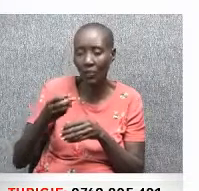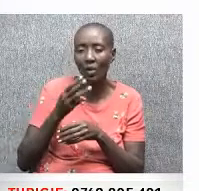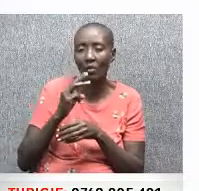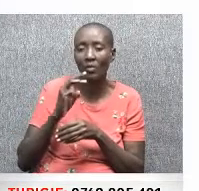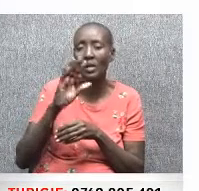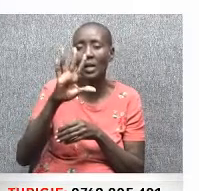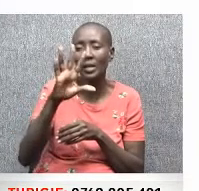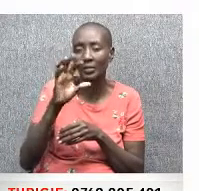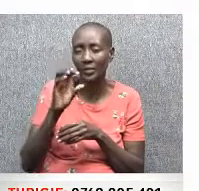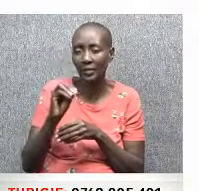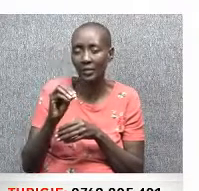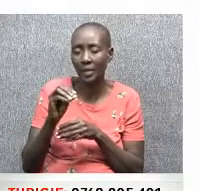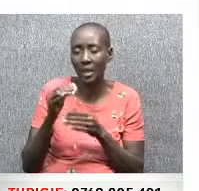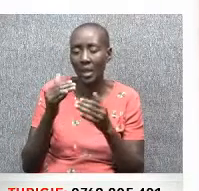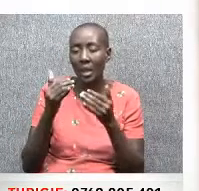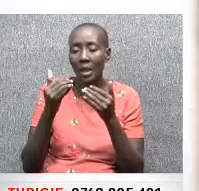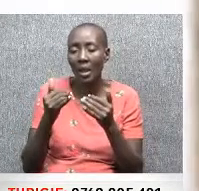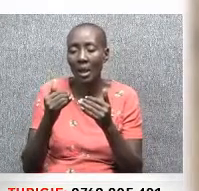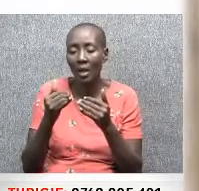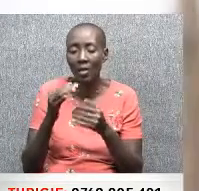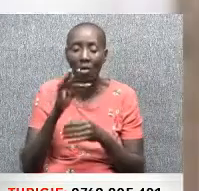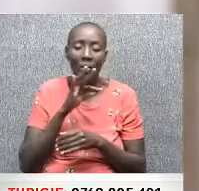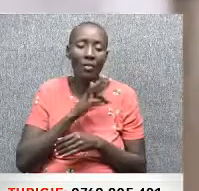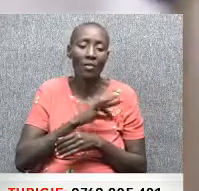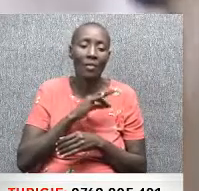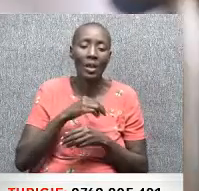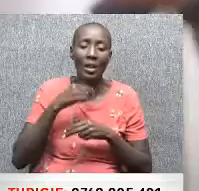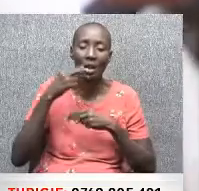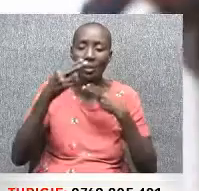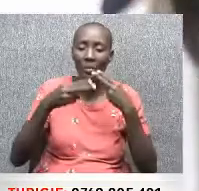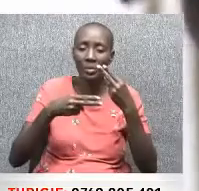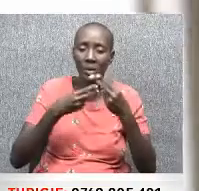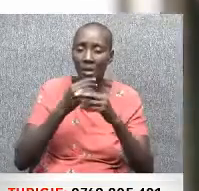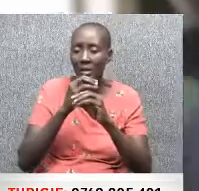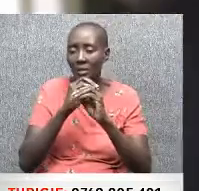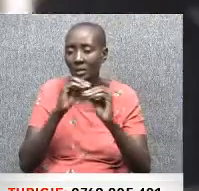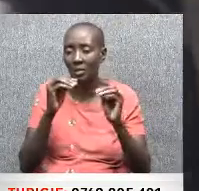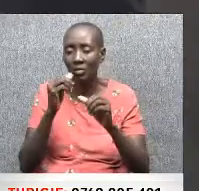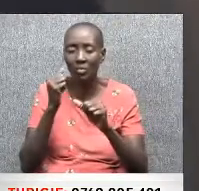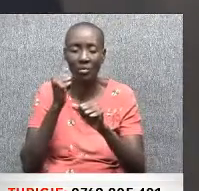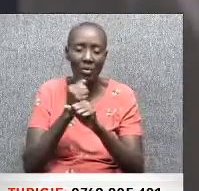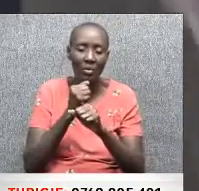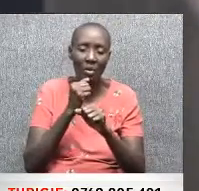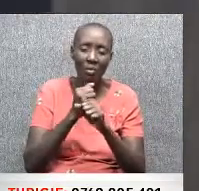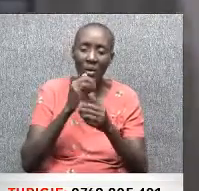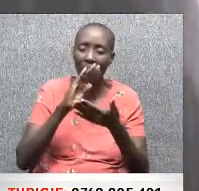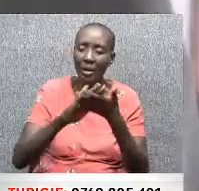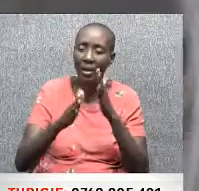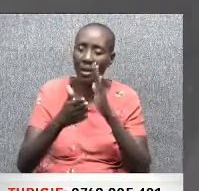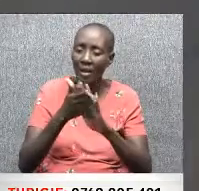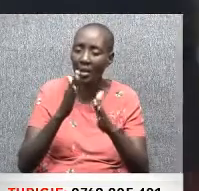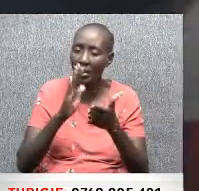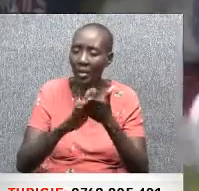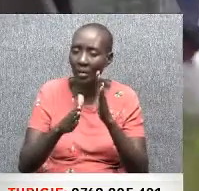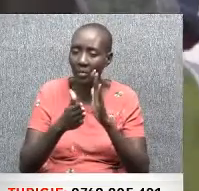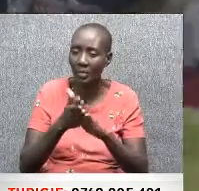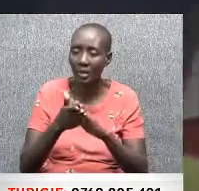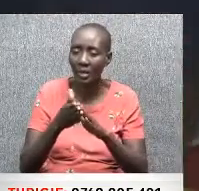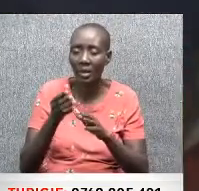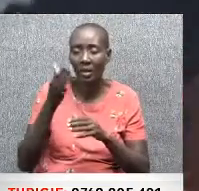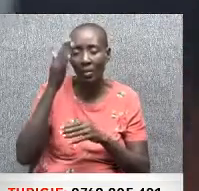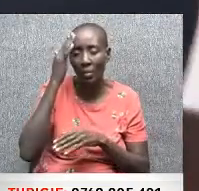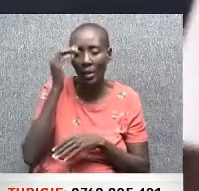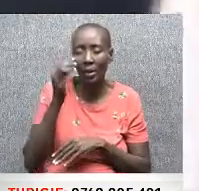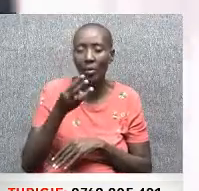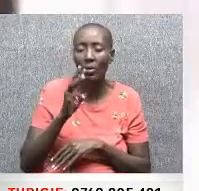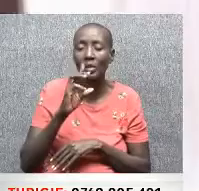hii hakuna kitu mtu anapata kwa faida kwa hoteli. Tunafanya tu kazi ya bure kushikilia juu maji inakujanga